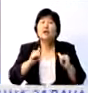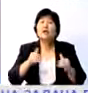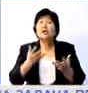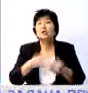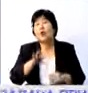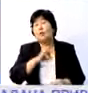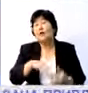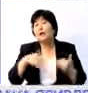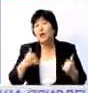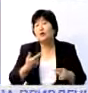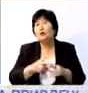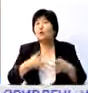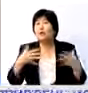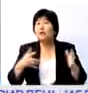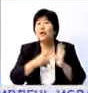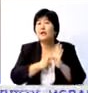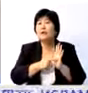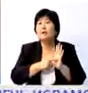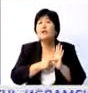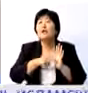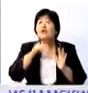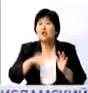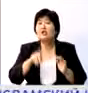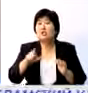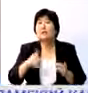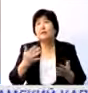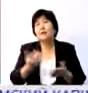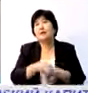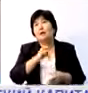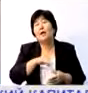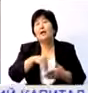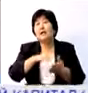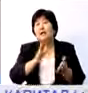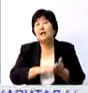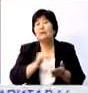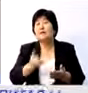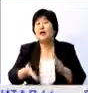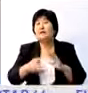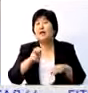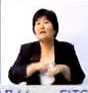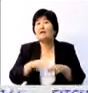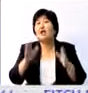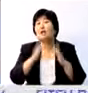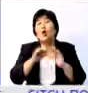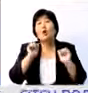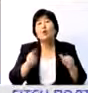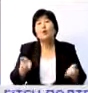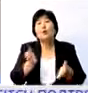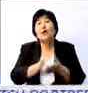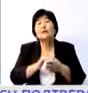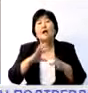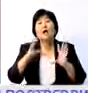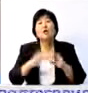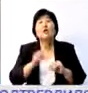пользователей. На сегодня уже свыше 7 тысяч человек воспользовалось данной системой. Записываются на прием, вызывают врача на дом. Могут ознакомиться с